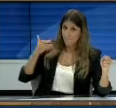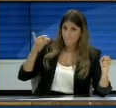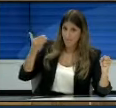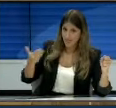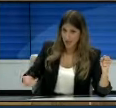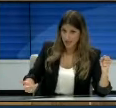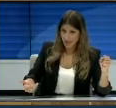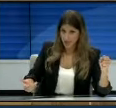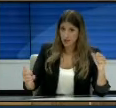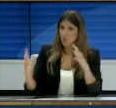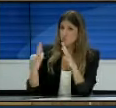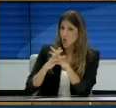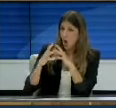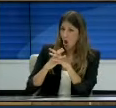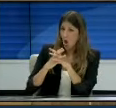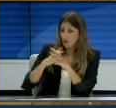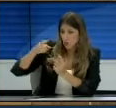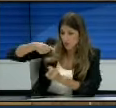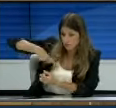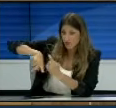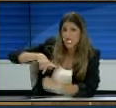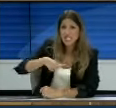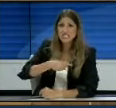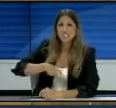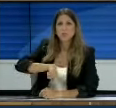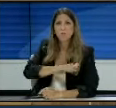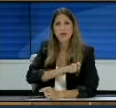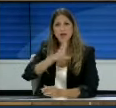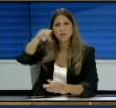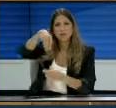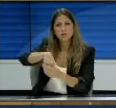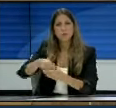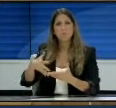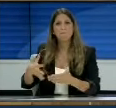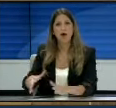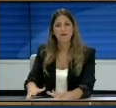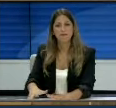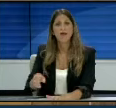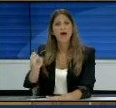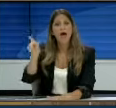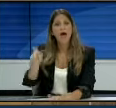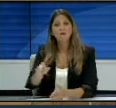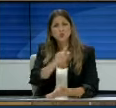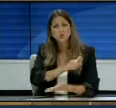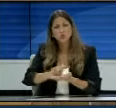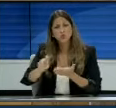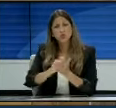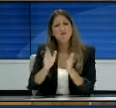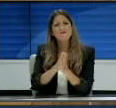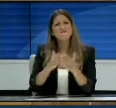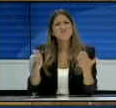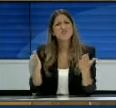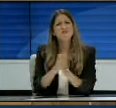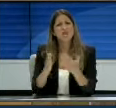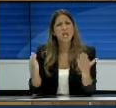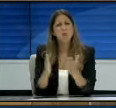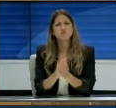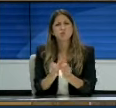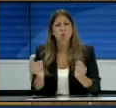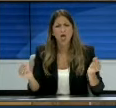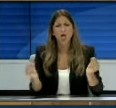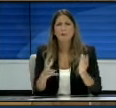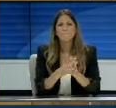γνωρίζετε, στον εμφύλιο στην Ισπανία. Έγραψε πολλά βιβλία, δύο είναι τα πιο σημαντικά του,